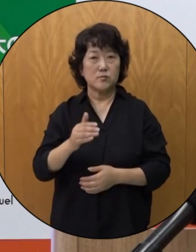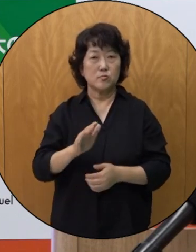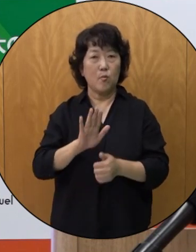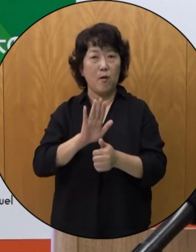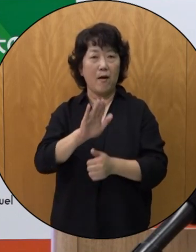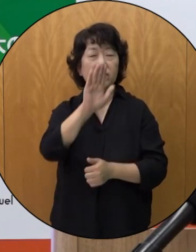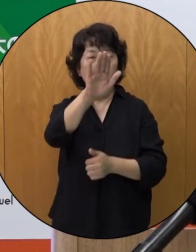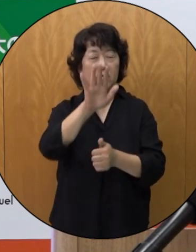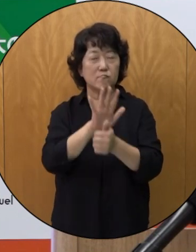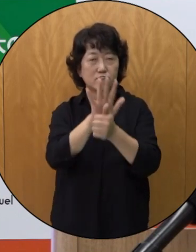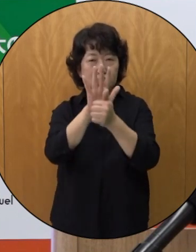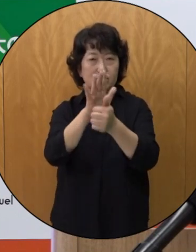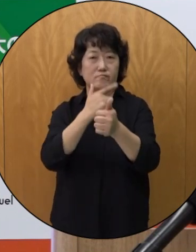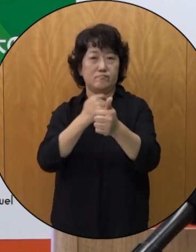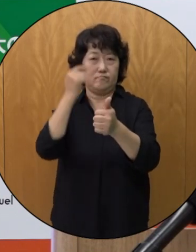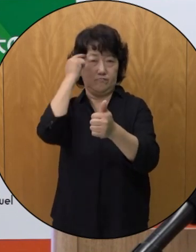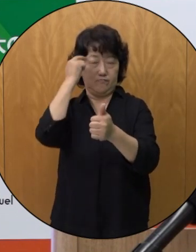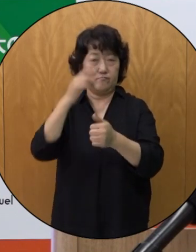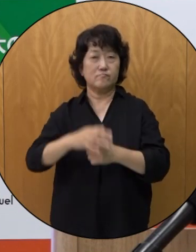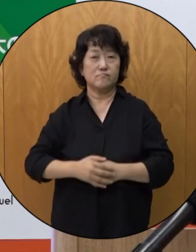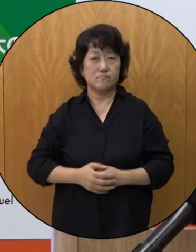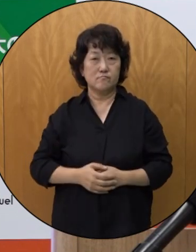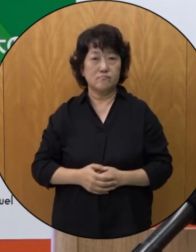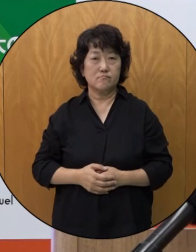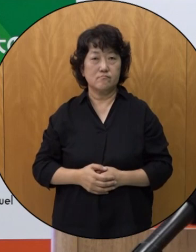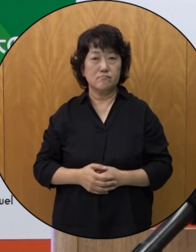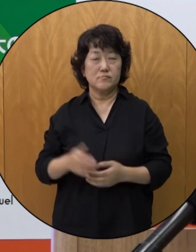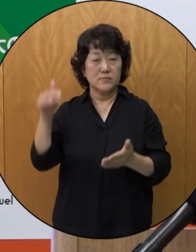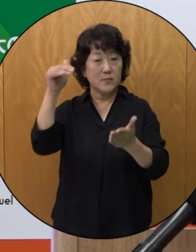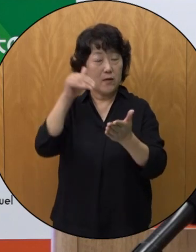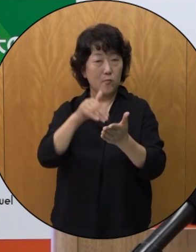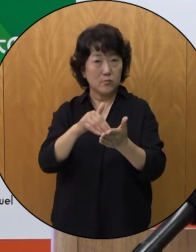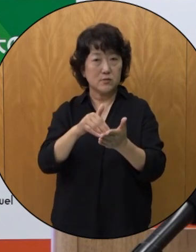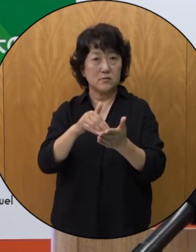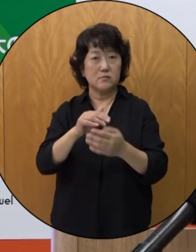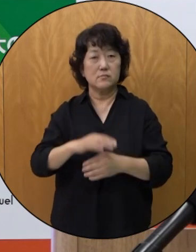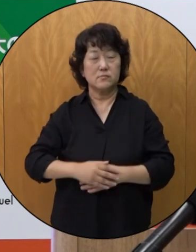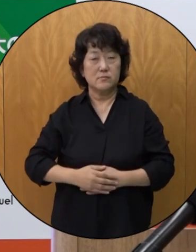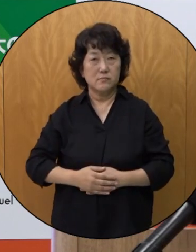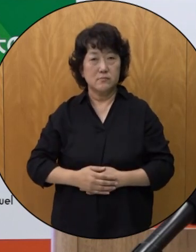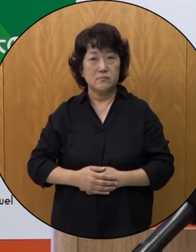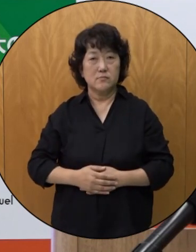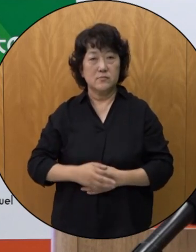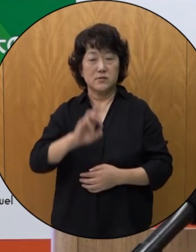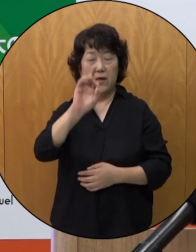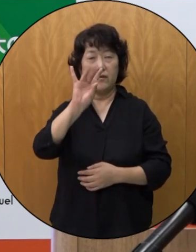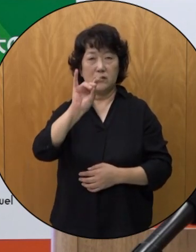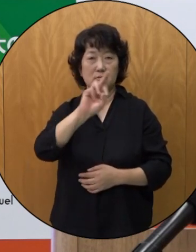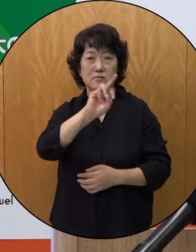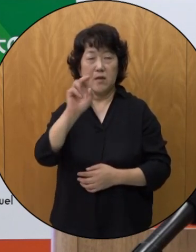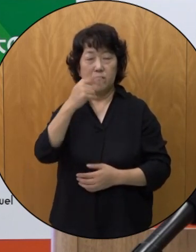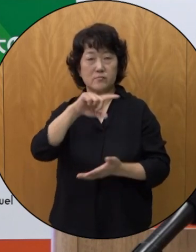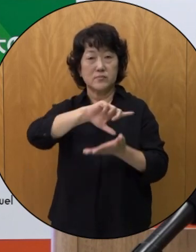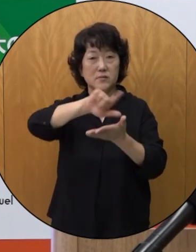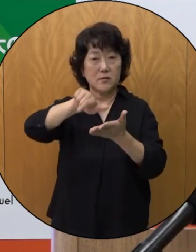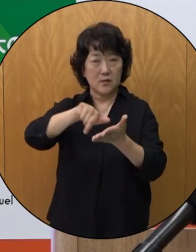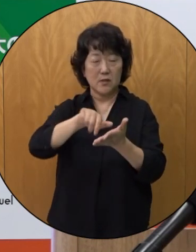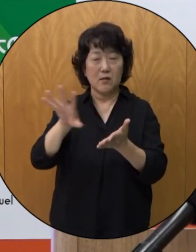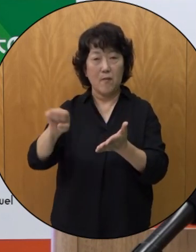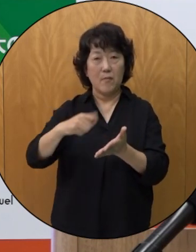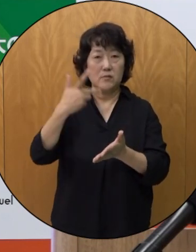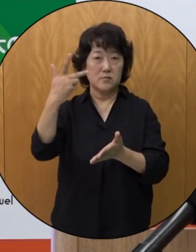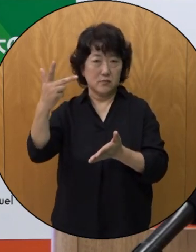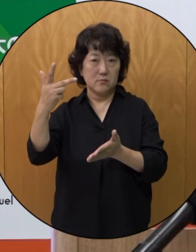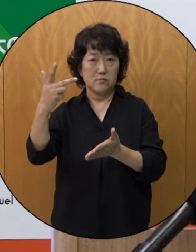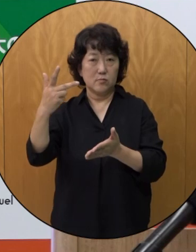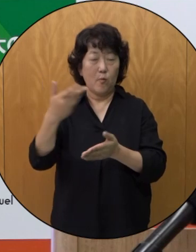りたいと考えてございます。最後になりますけれども、関善地区並びに今治市の皆